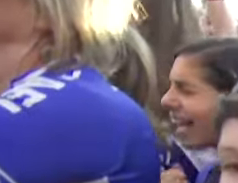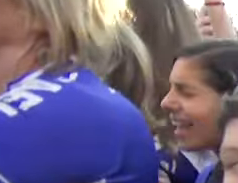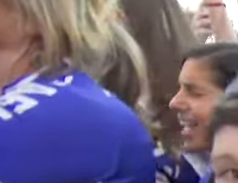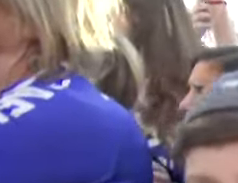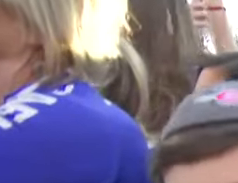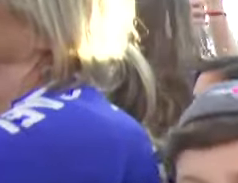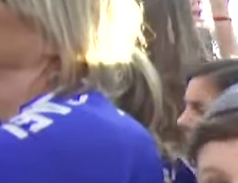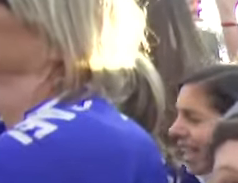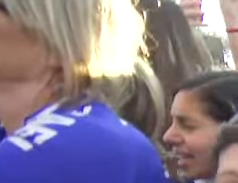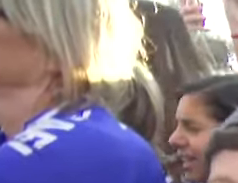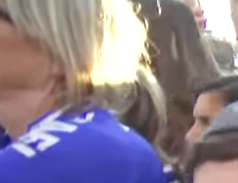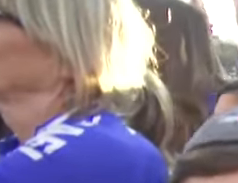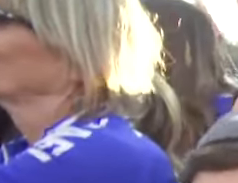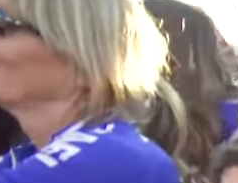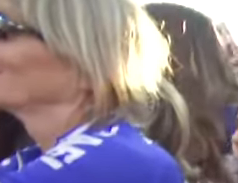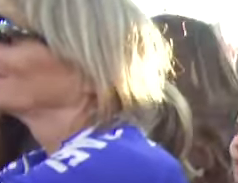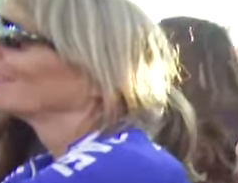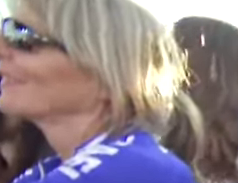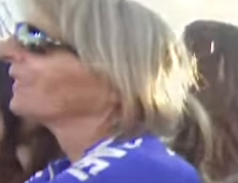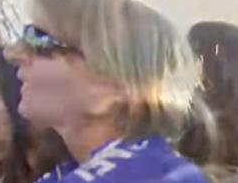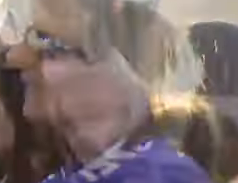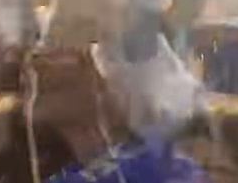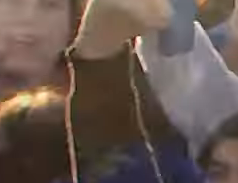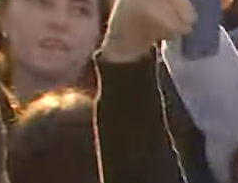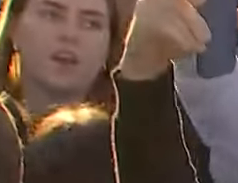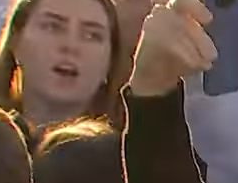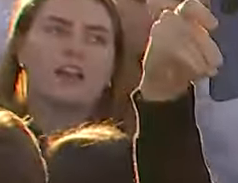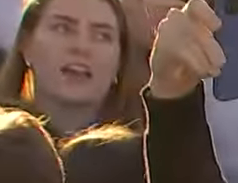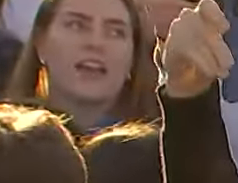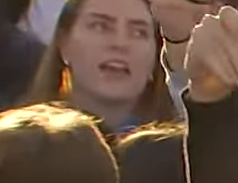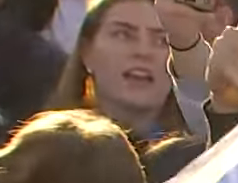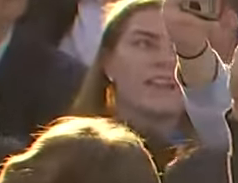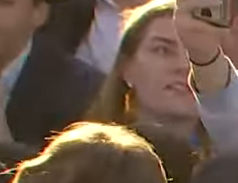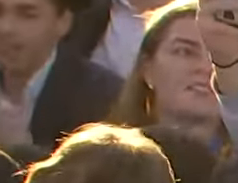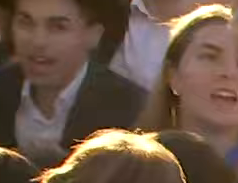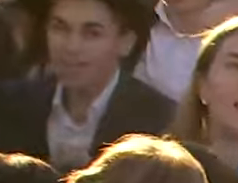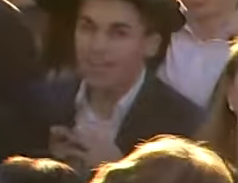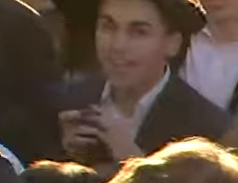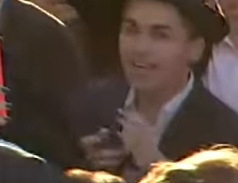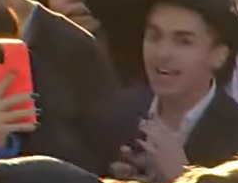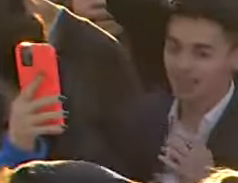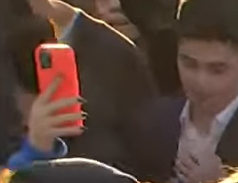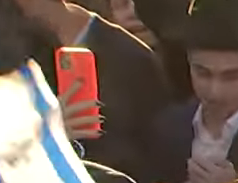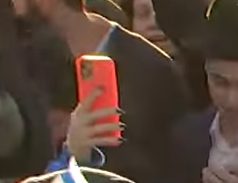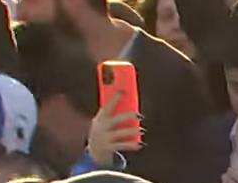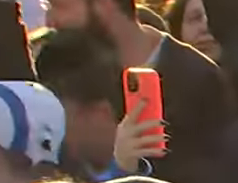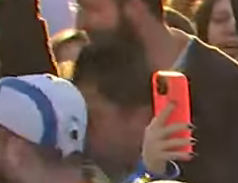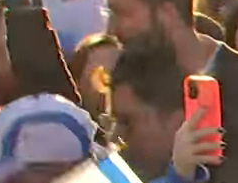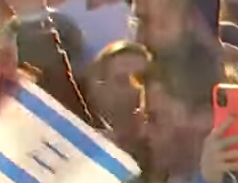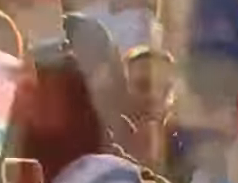שת לב שלי משכך כל כאב שלי